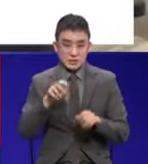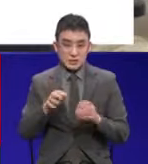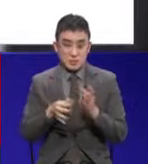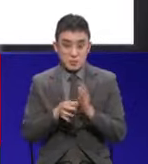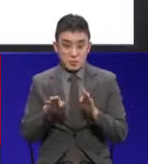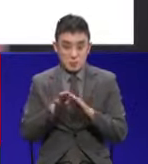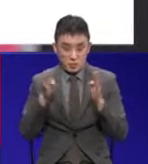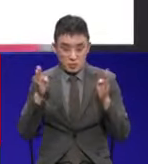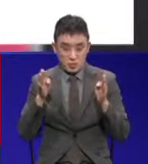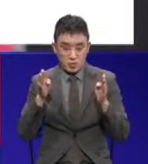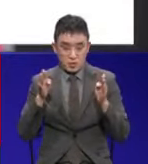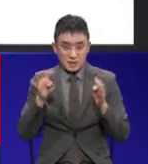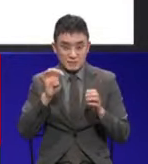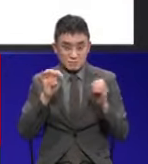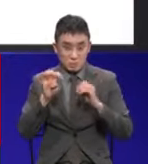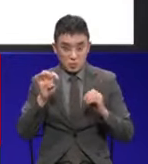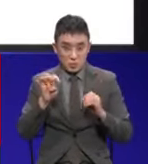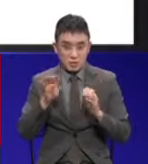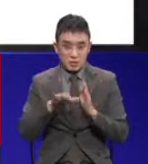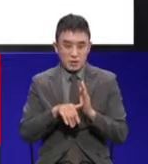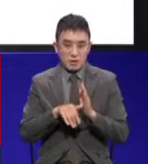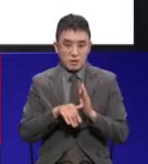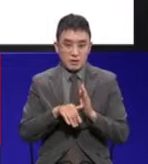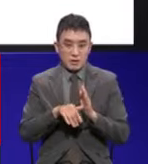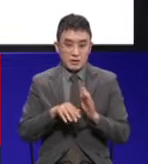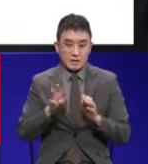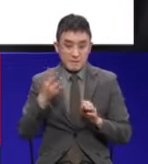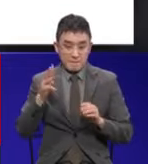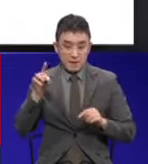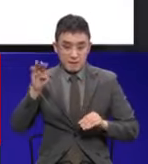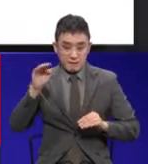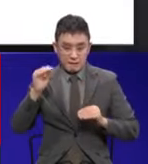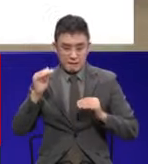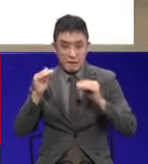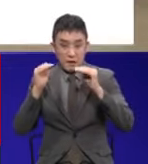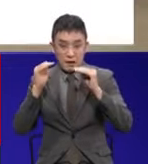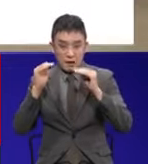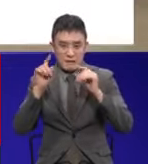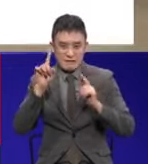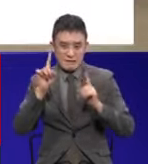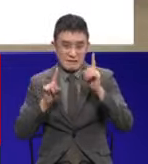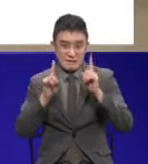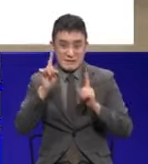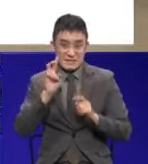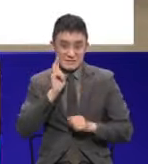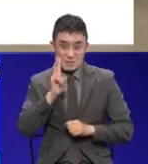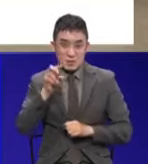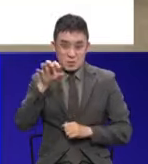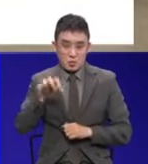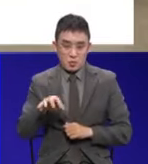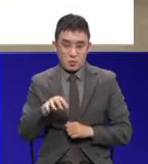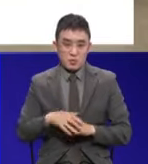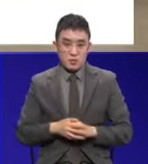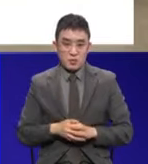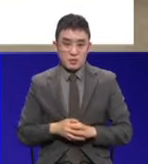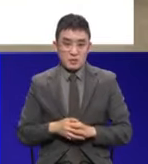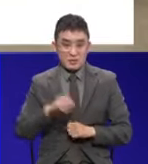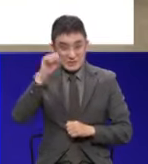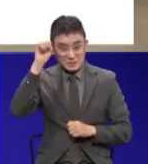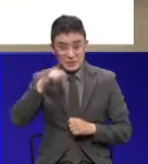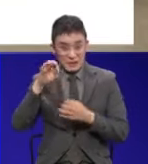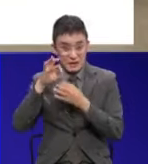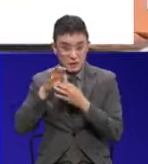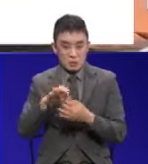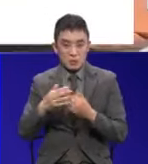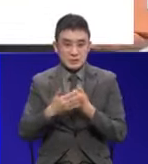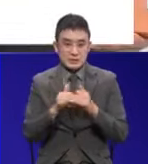두 후보는 300여 표 차이로 좁혀지면서 박빙이었습니다. 이 초접전 양상이 이어지면서 늦은 시간까지 지지자들이 계속해서